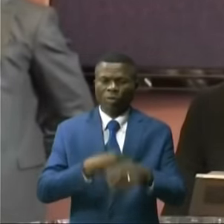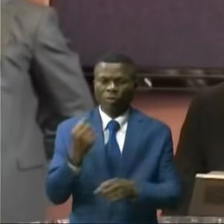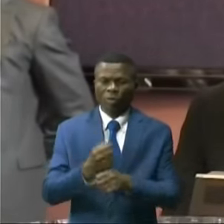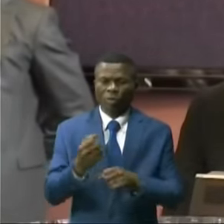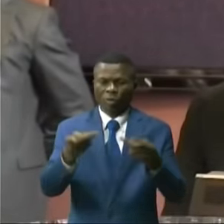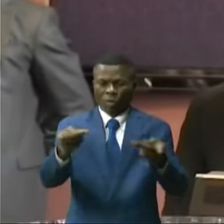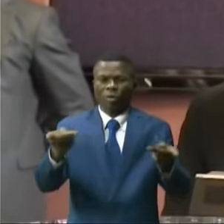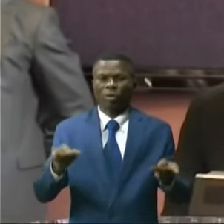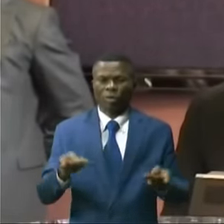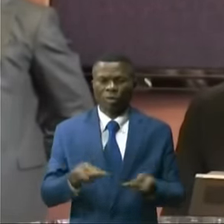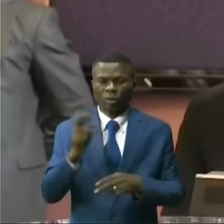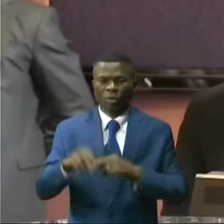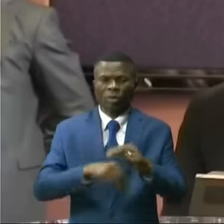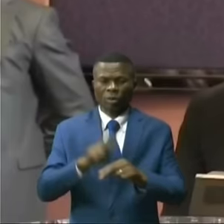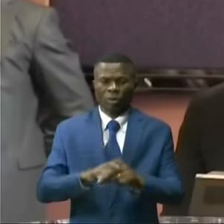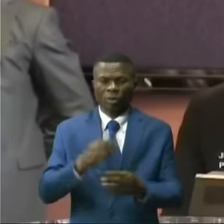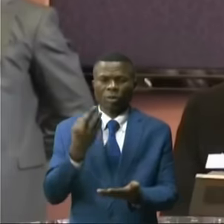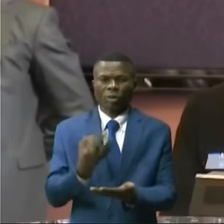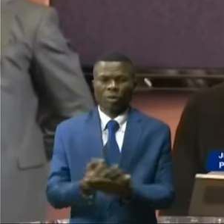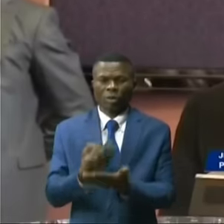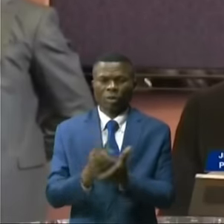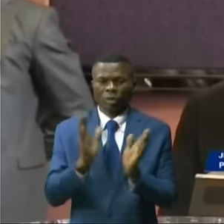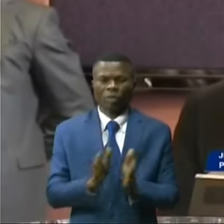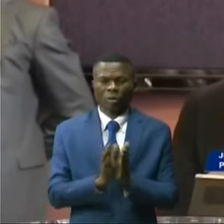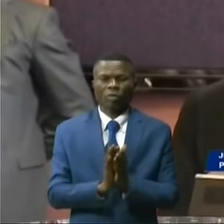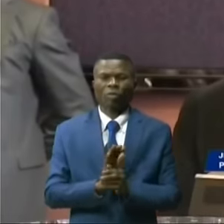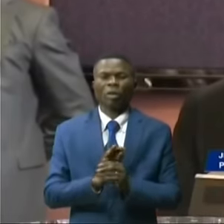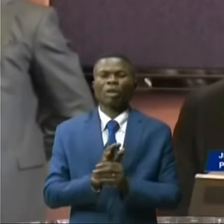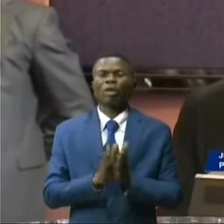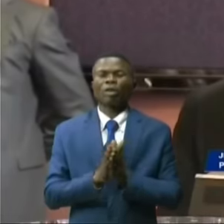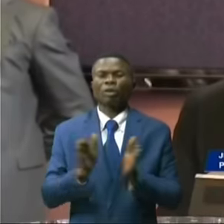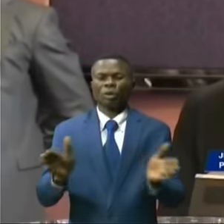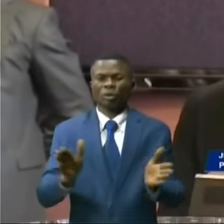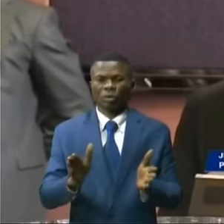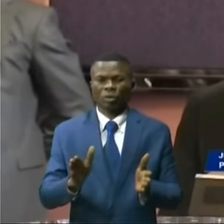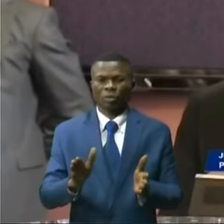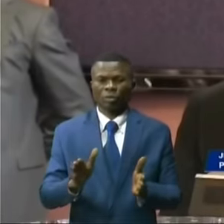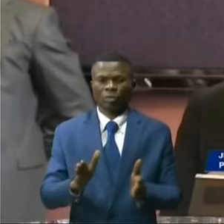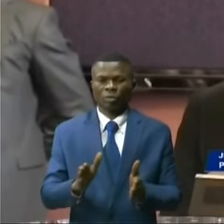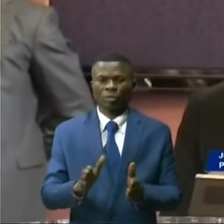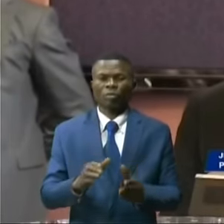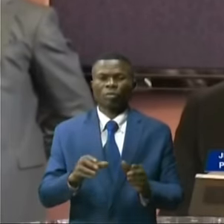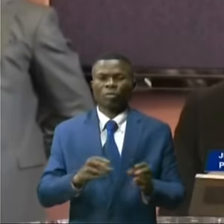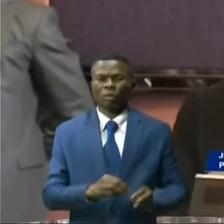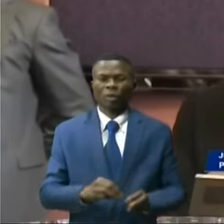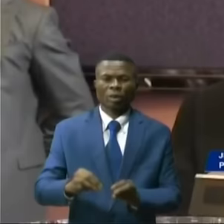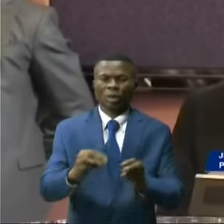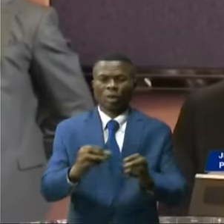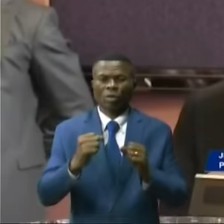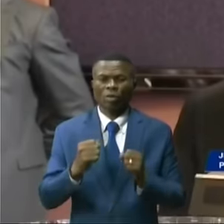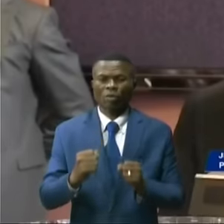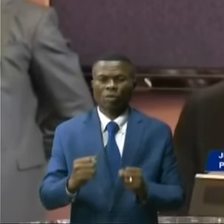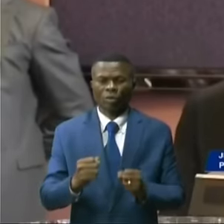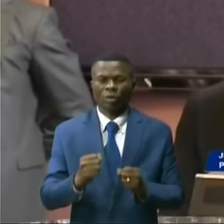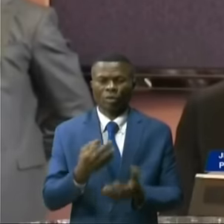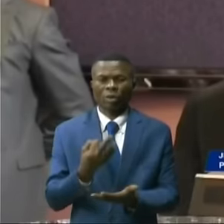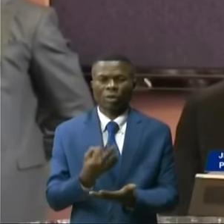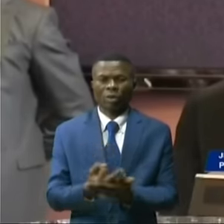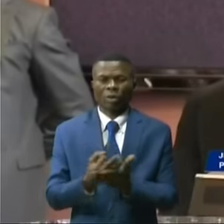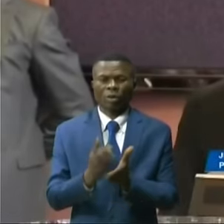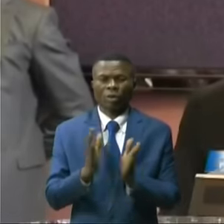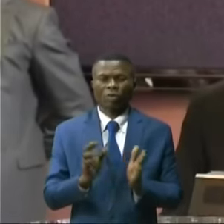cadre national de financement intégré soutendu par une stratégie efficace de